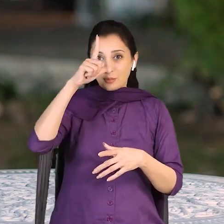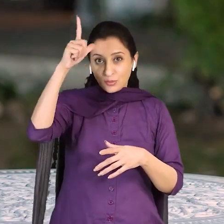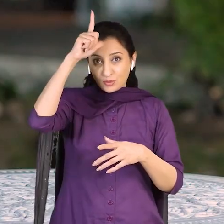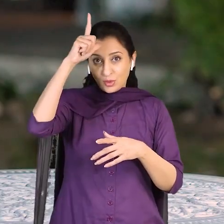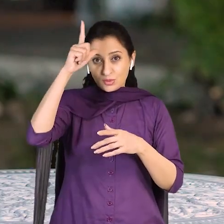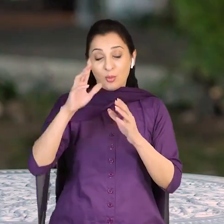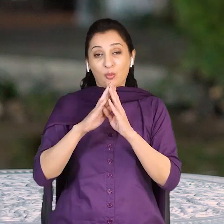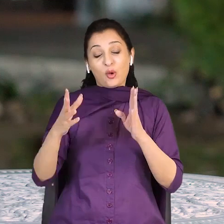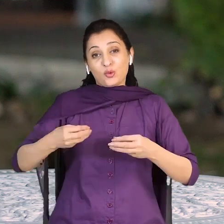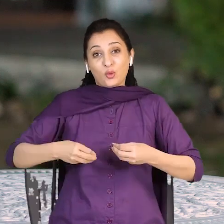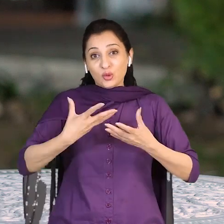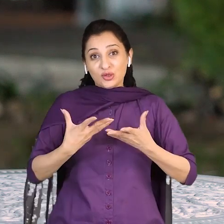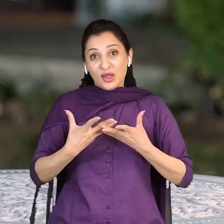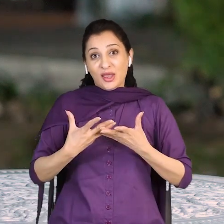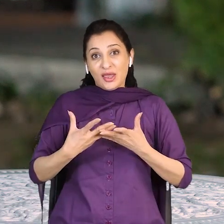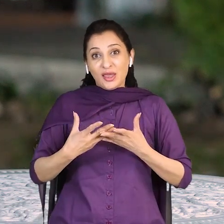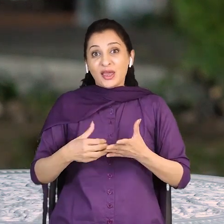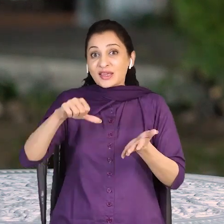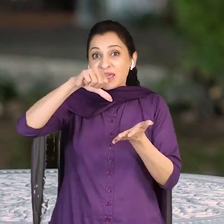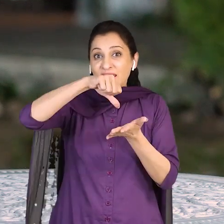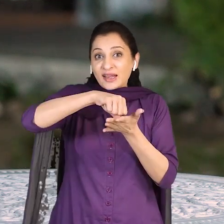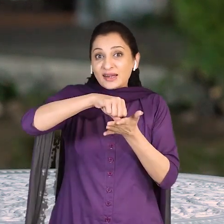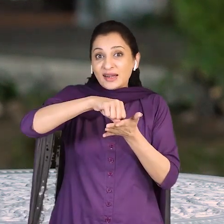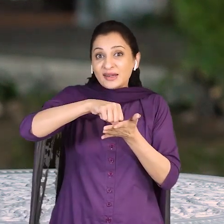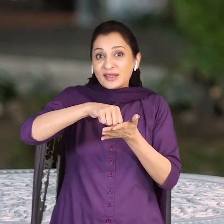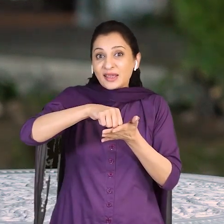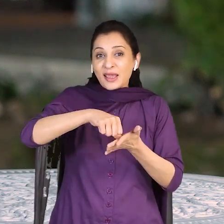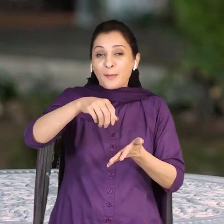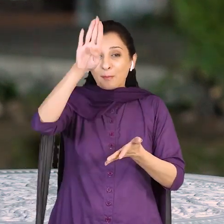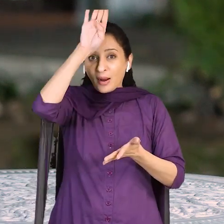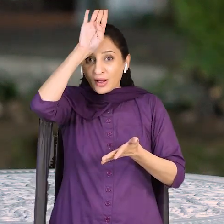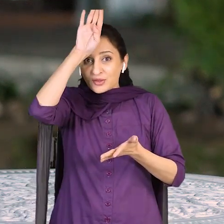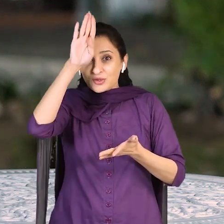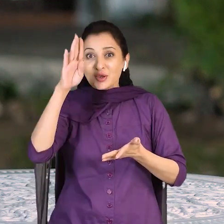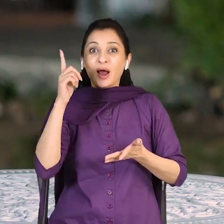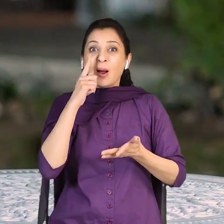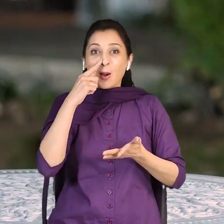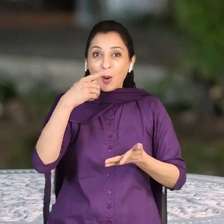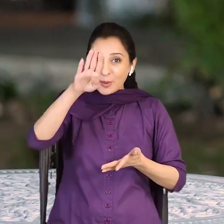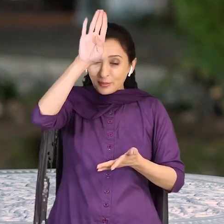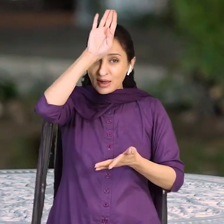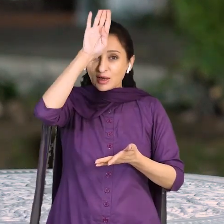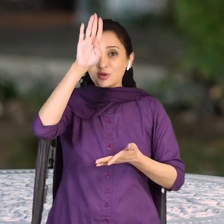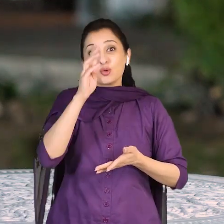वी आर वेरी प्राउड द रॉयल कपल ऑल्सो विज़िटेड लाहौर एंड